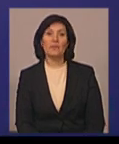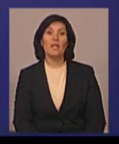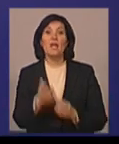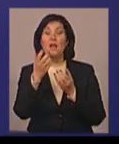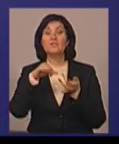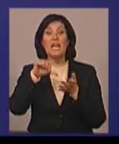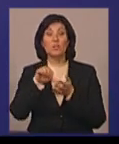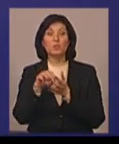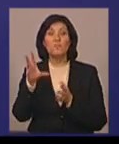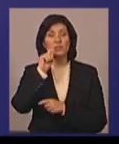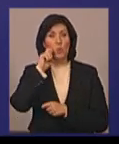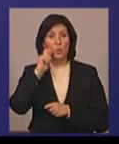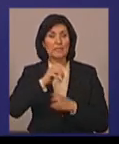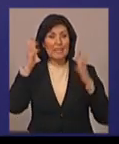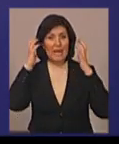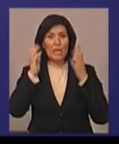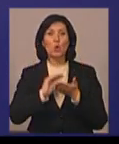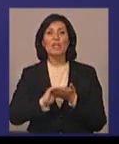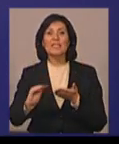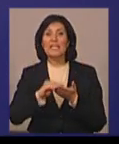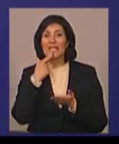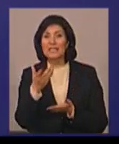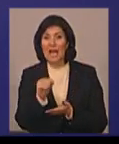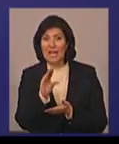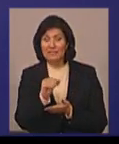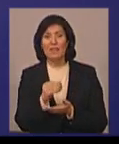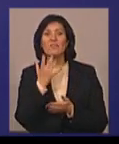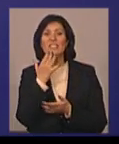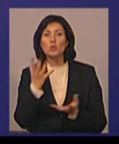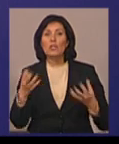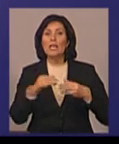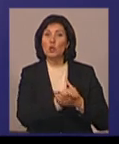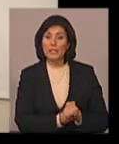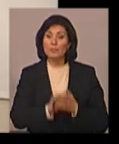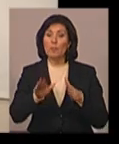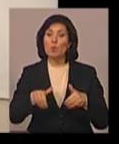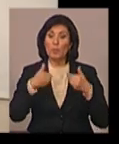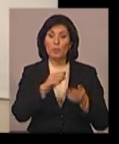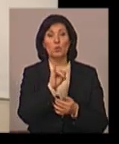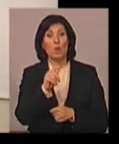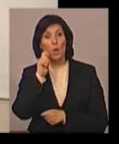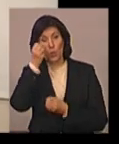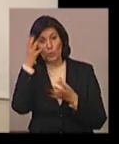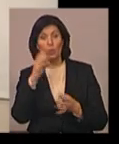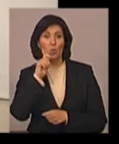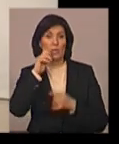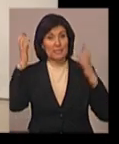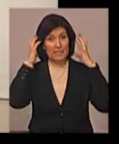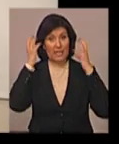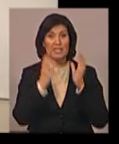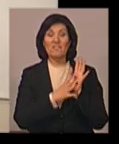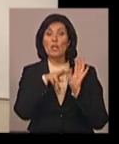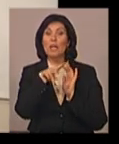Взяти участь у всеукраїнському радіодиктанті Національної єдності пропонують ЮА-Культура та Українське радіо 9 листопада у